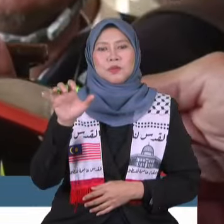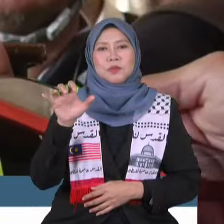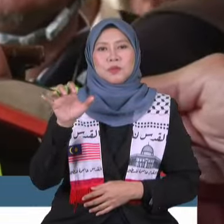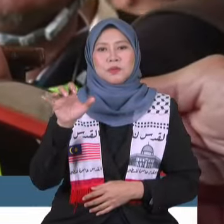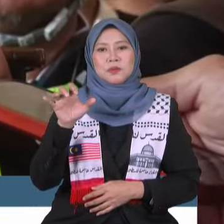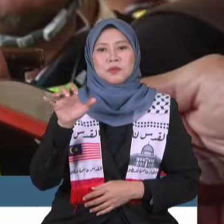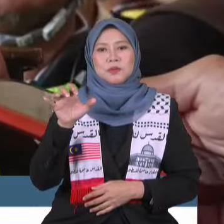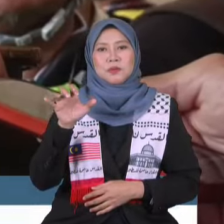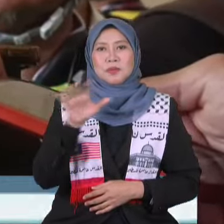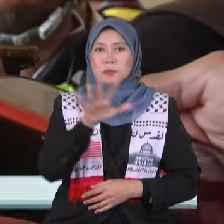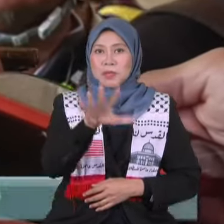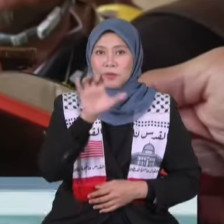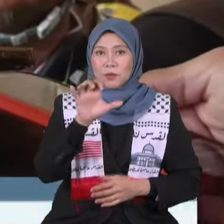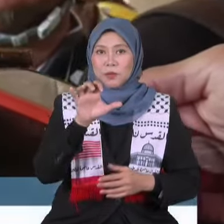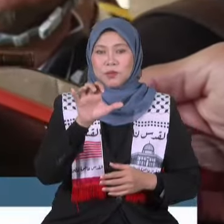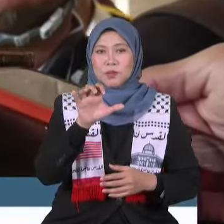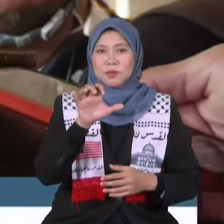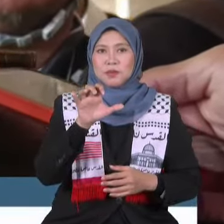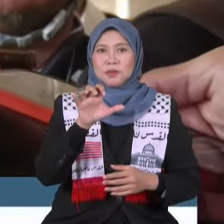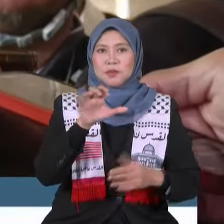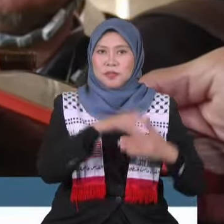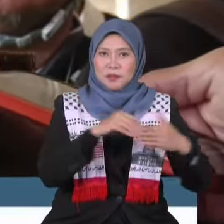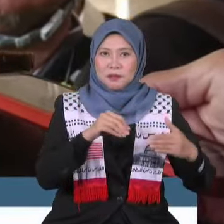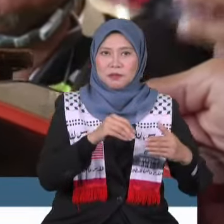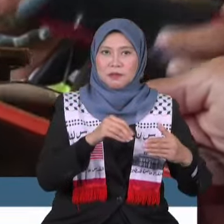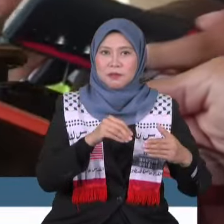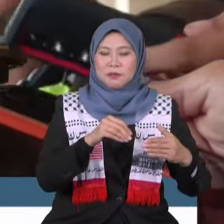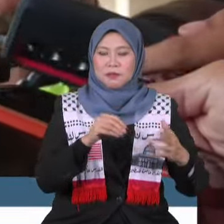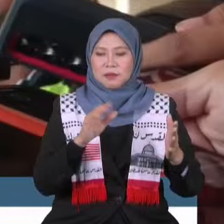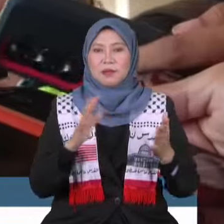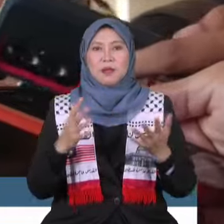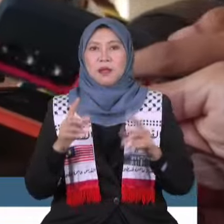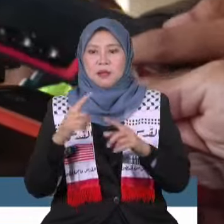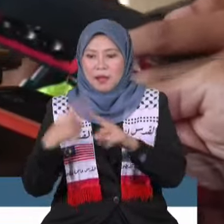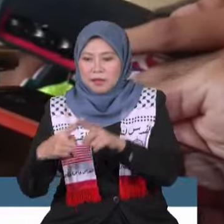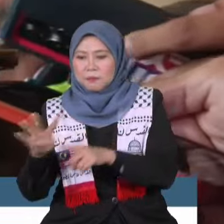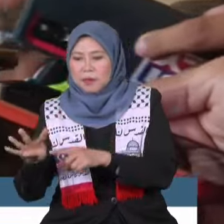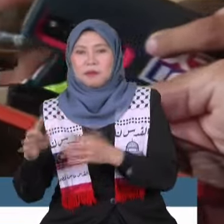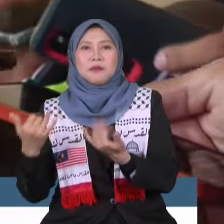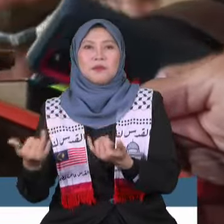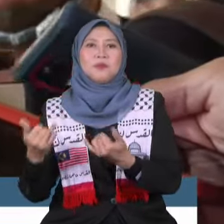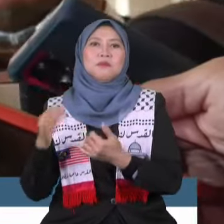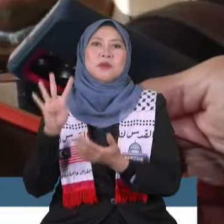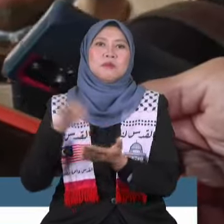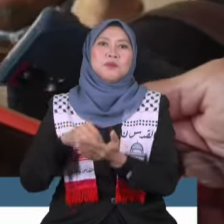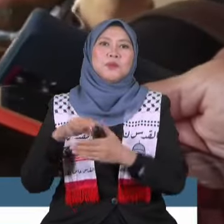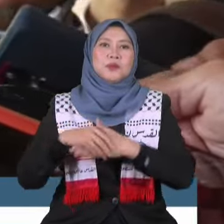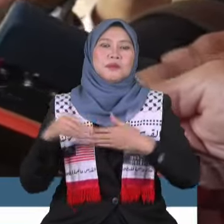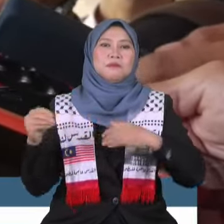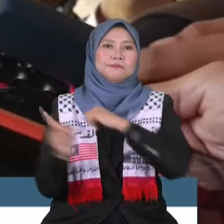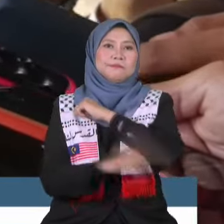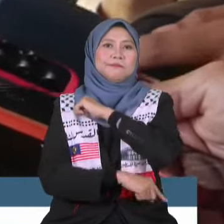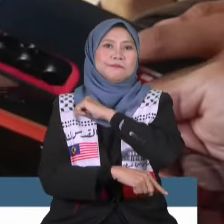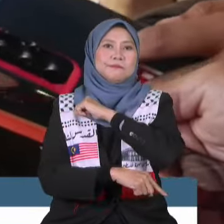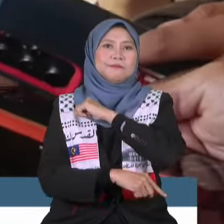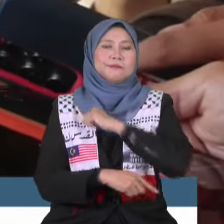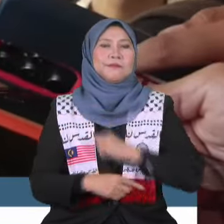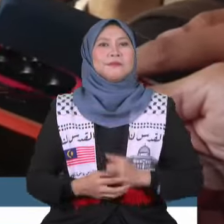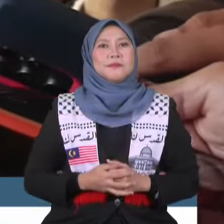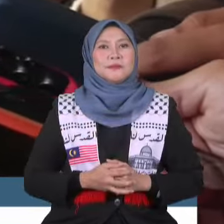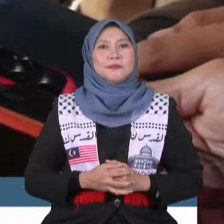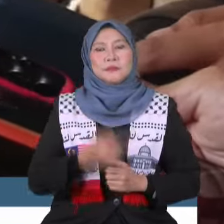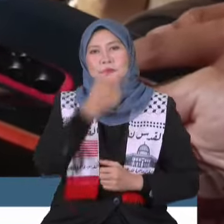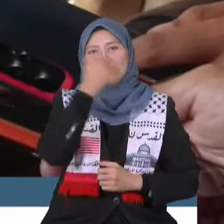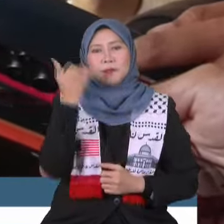501 tempat, ya, 5 kali 8 RM4,000 kompaun hanya untuk